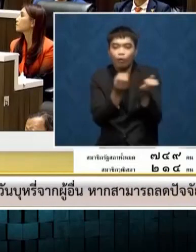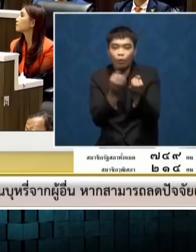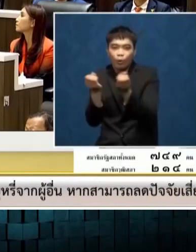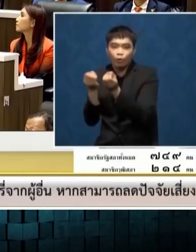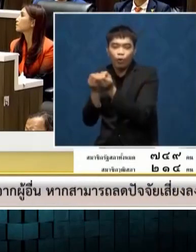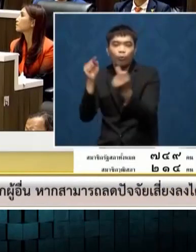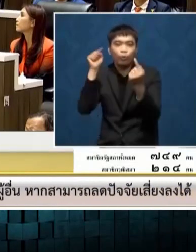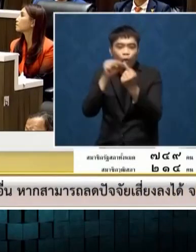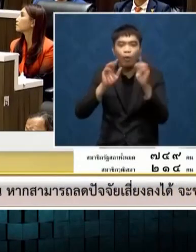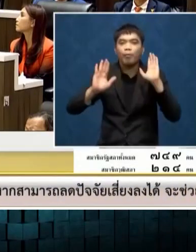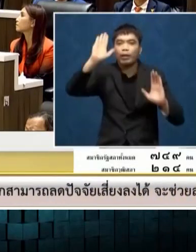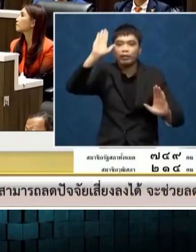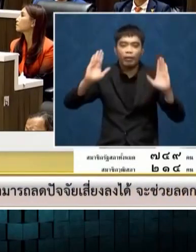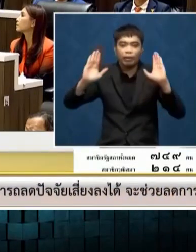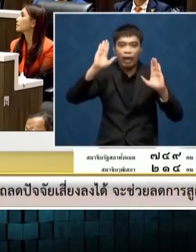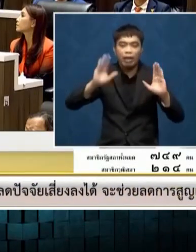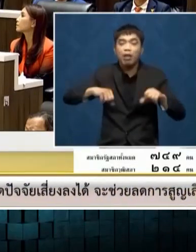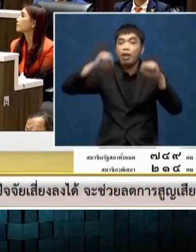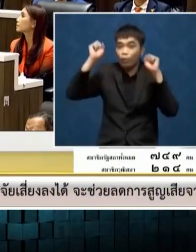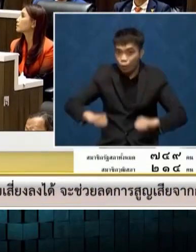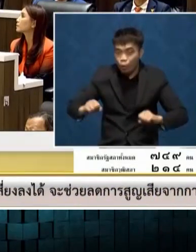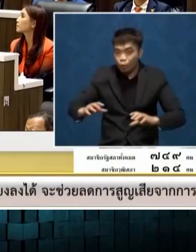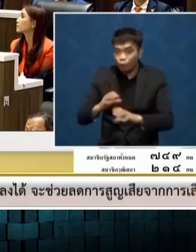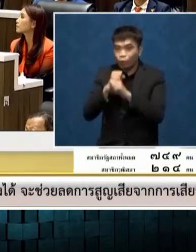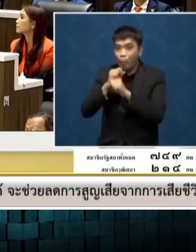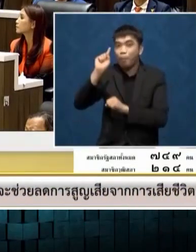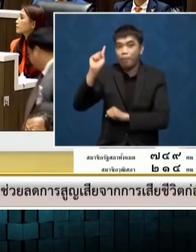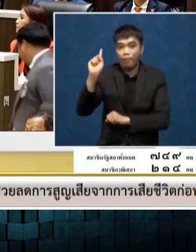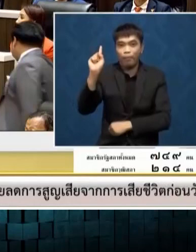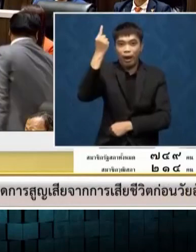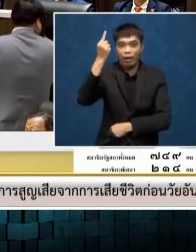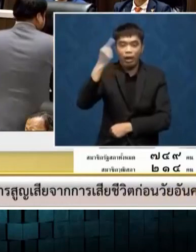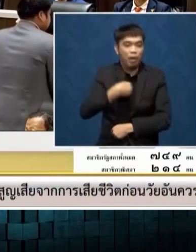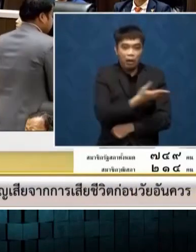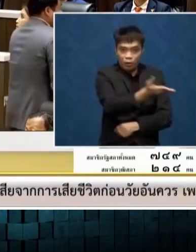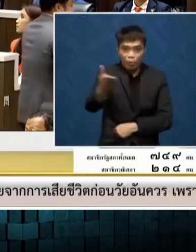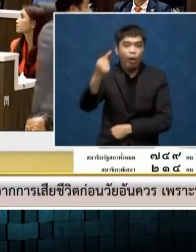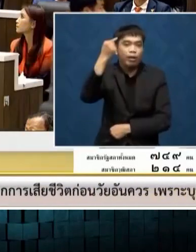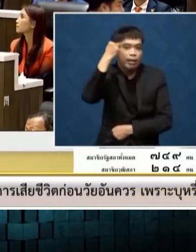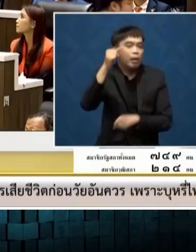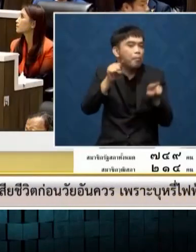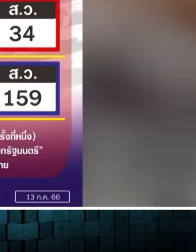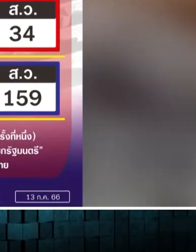ปราณีที่สุดแล้วคนที่ไม่เห็นชอบเนี่ยก็ชัดเจนว่าไม่เห็นชอบที่จะให้คุณพี่ทาเป็นนายกรัฐมนตรี